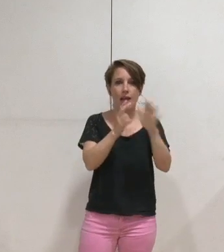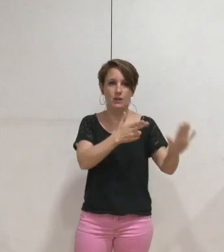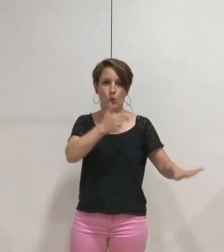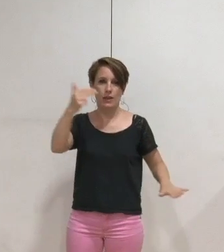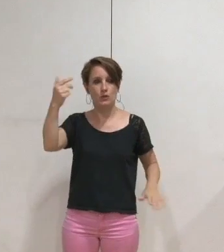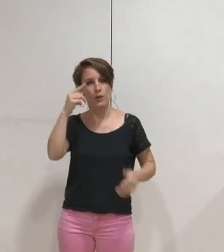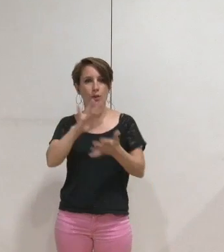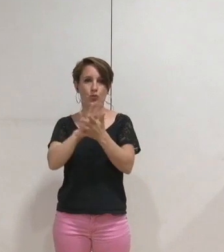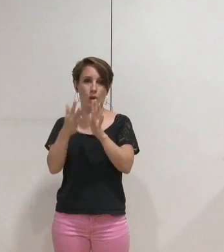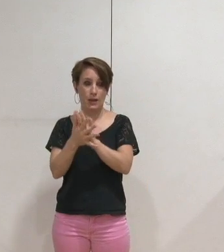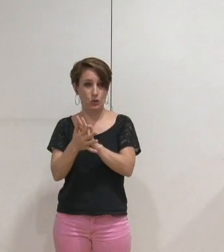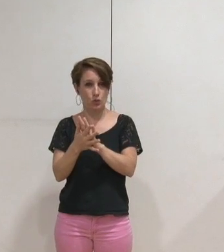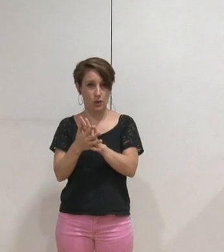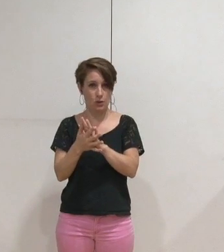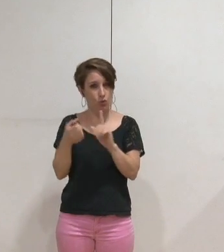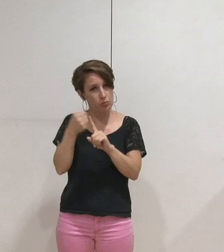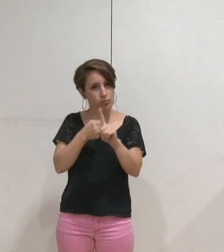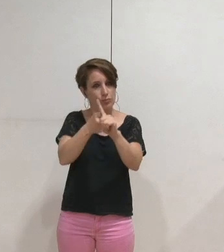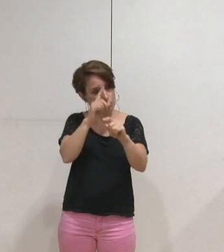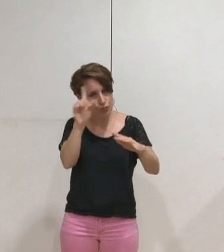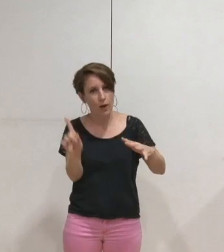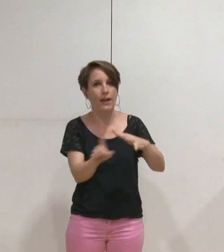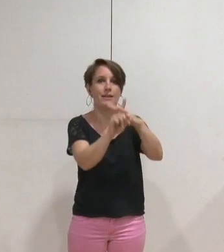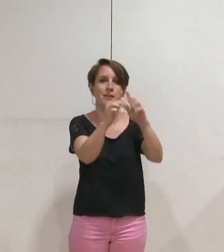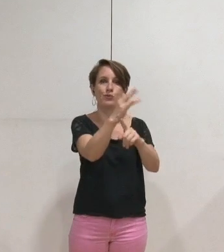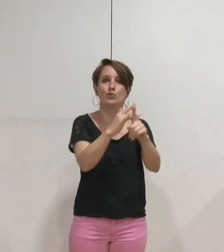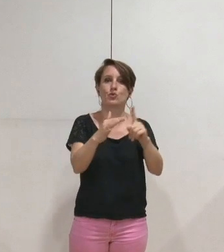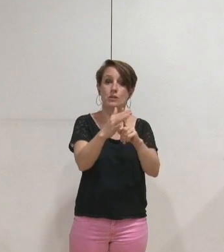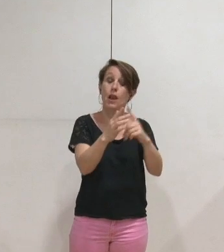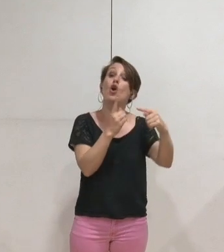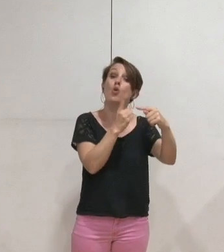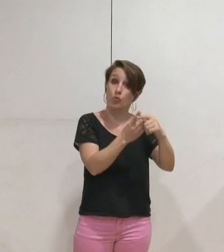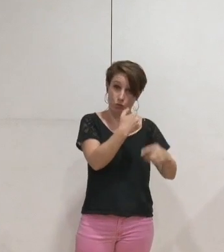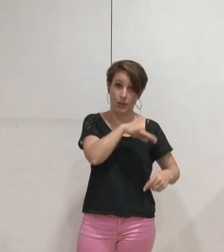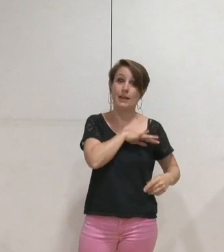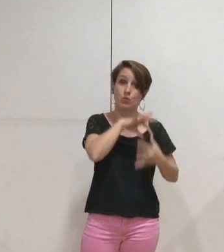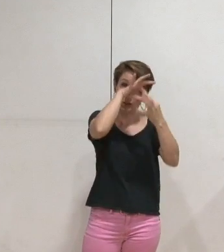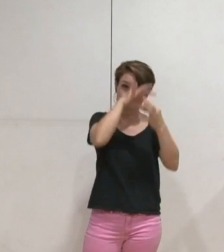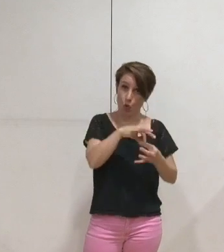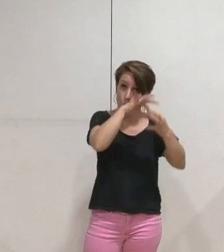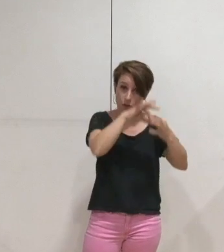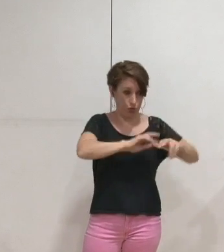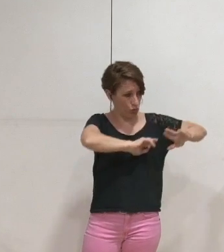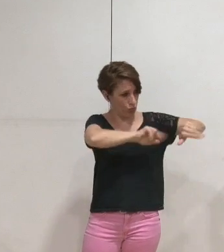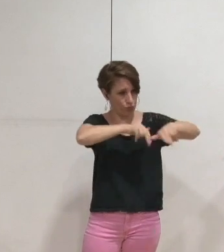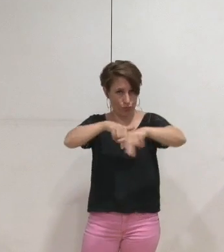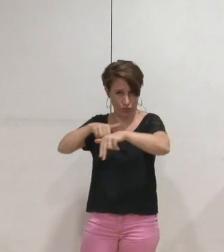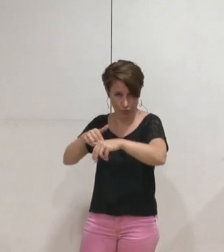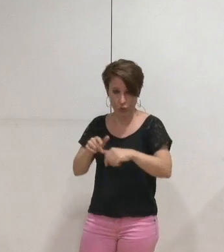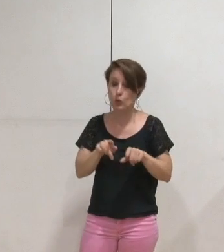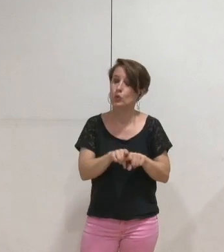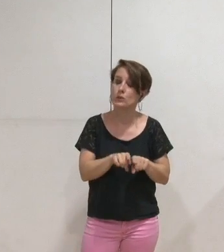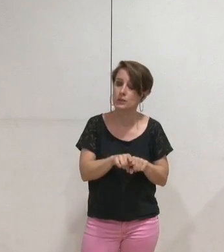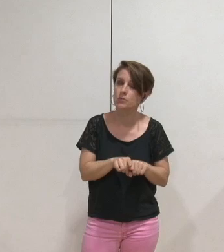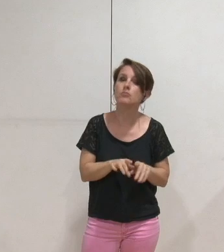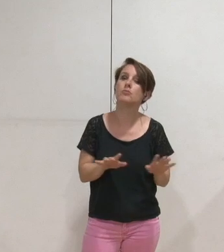qui travaillent sur cette réinsertion sociale et avec effectivement les responsables religieux j'ai